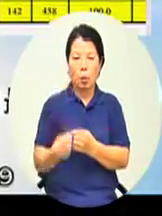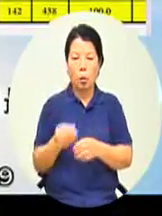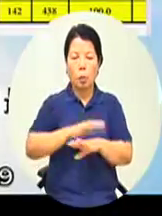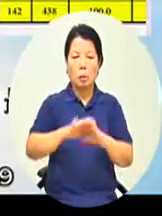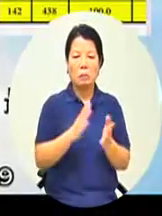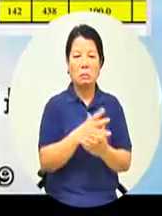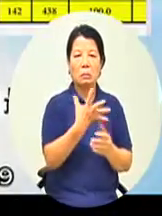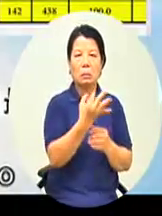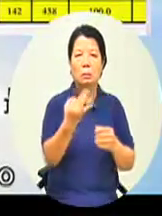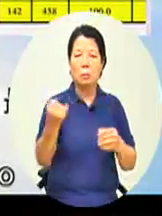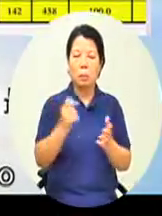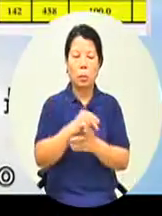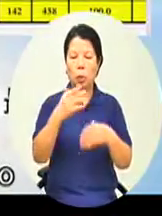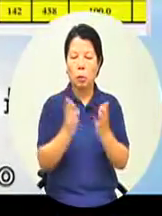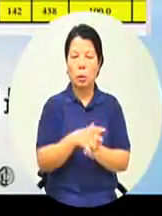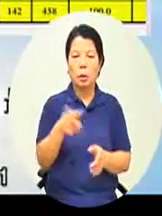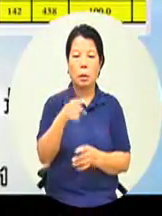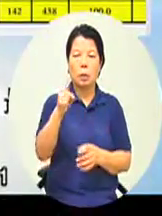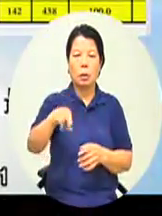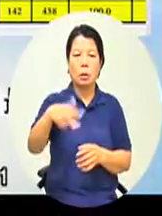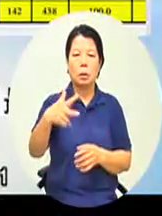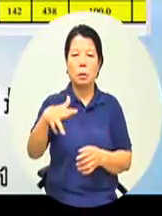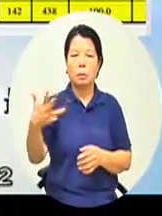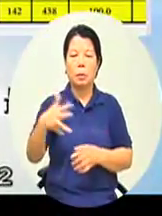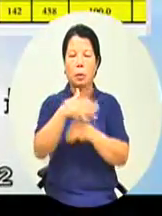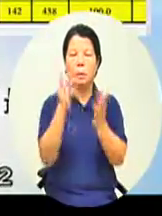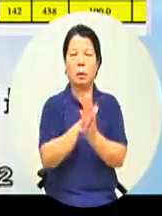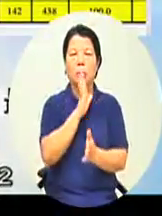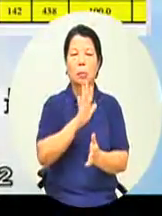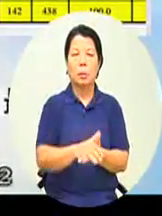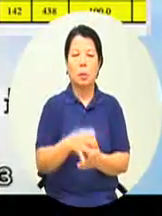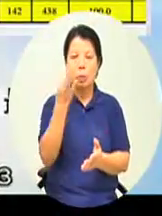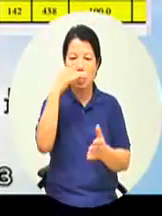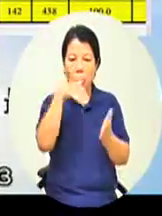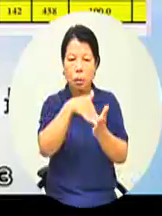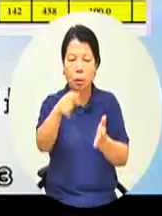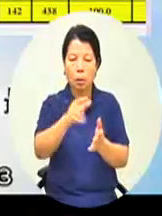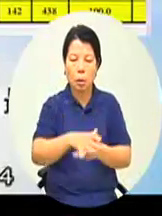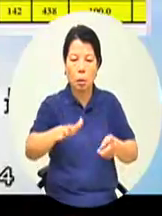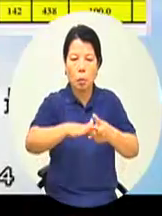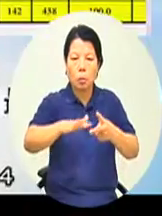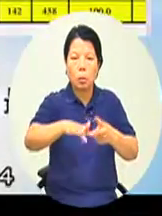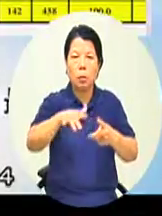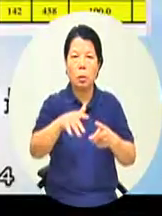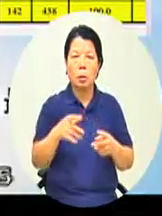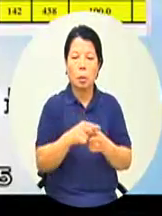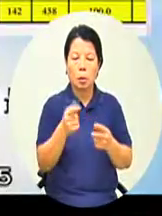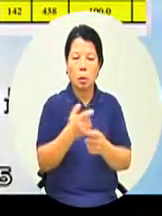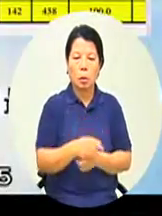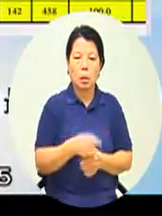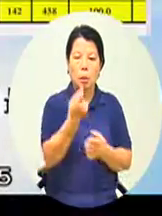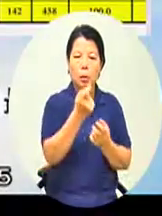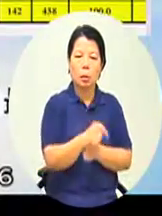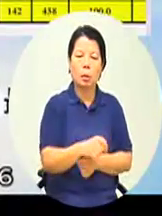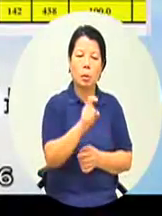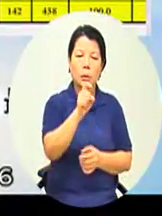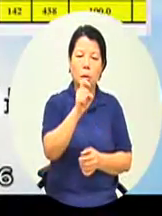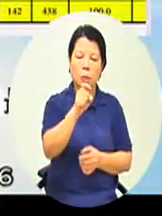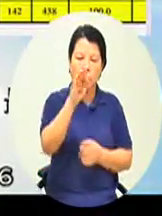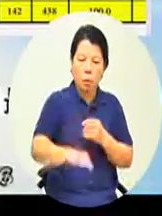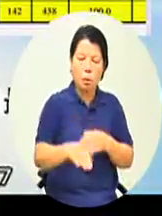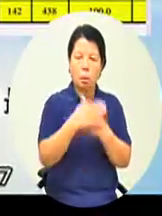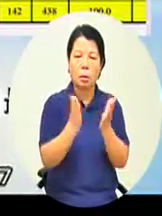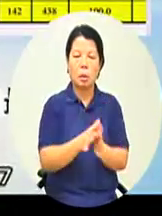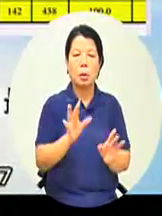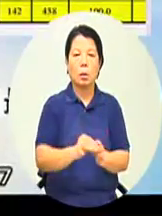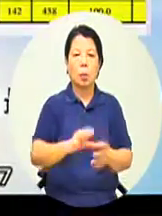直在1700-1800左右。那这样的数据可以看得出来，其实从国小的数字可能是个位数、十位数，一直到国中的